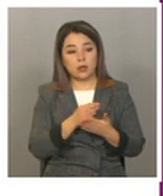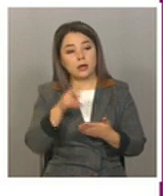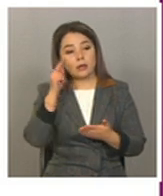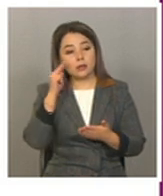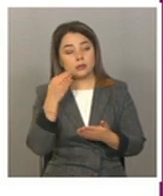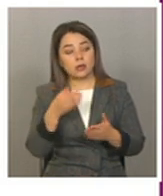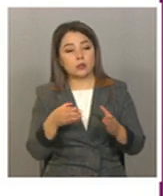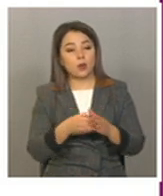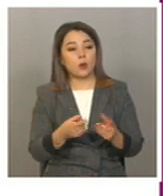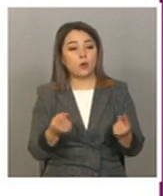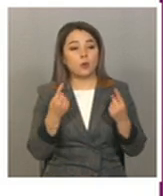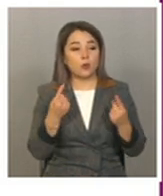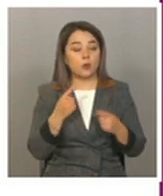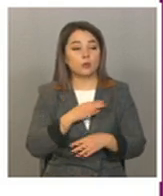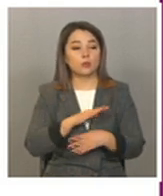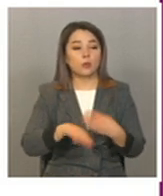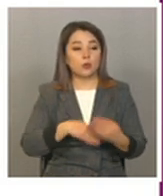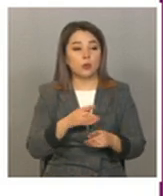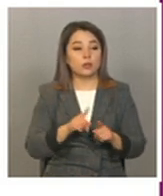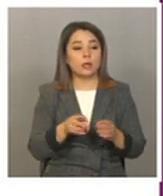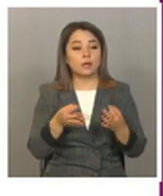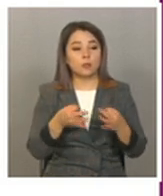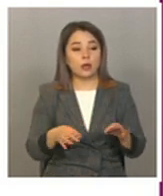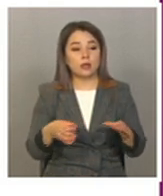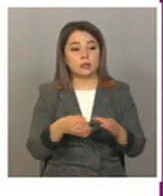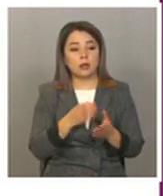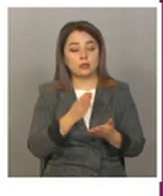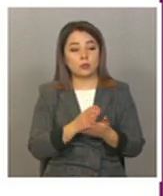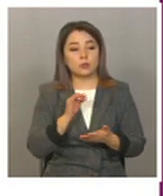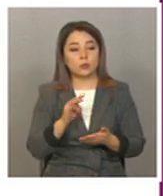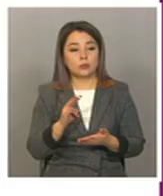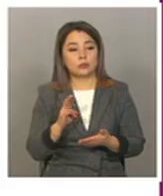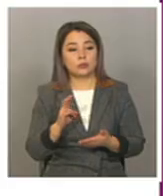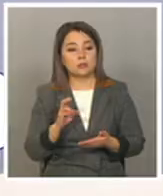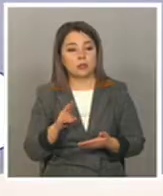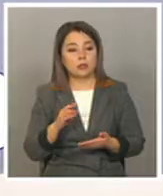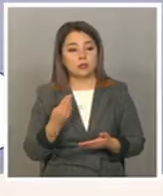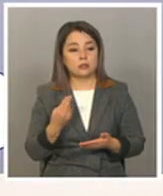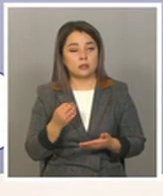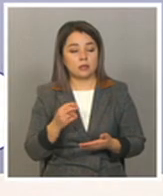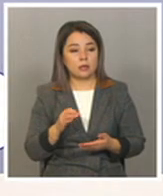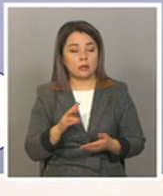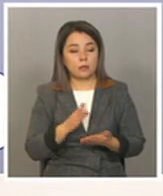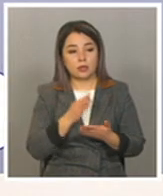Қытайдың ұлы төңкерісшіл демократы Сун Ятсен болды.